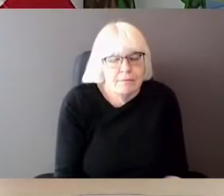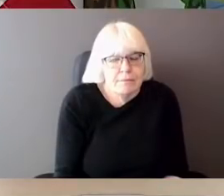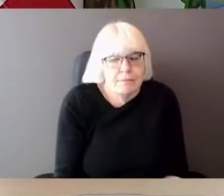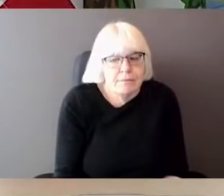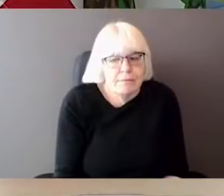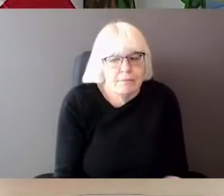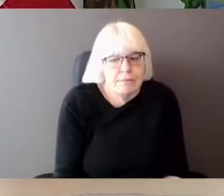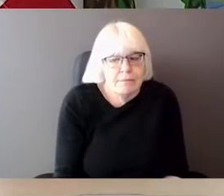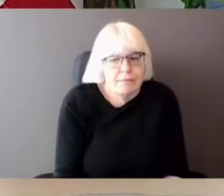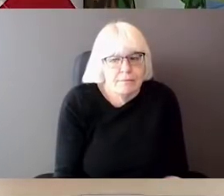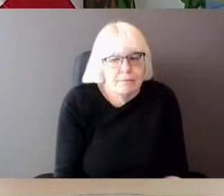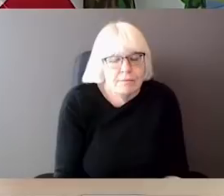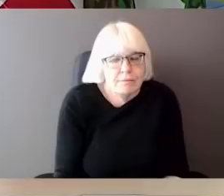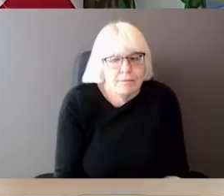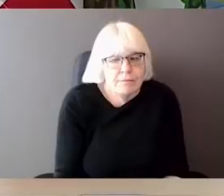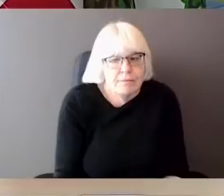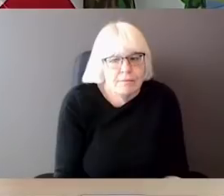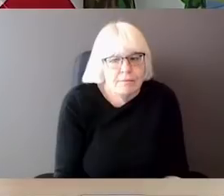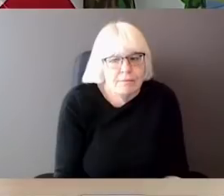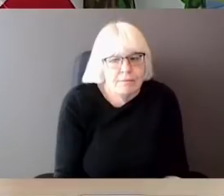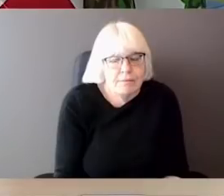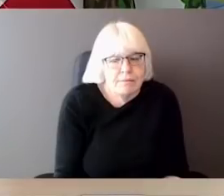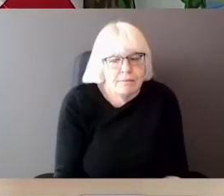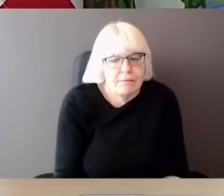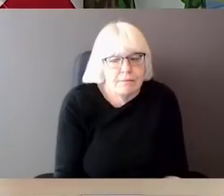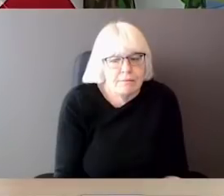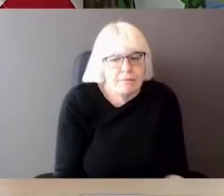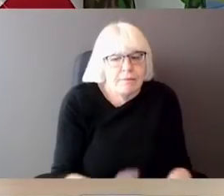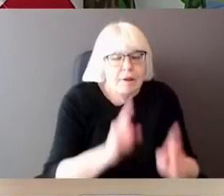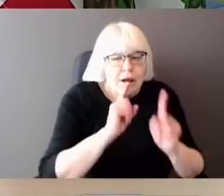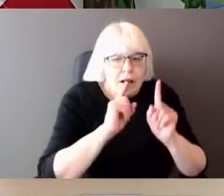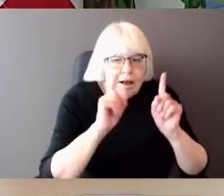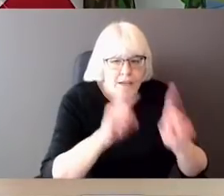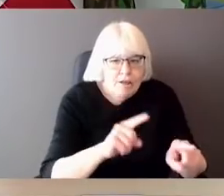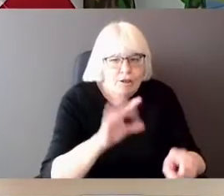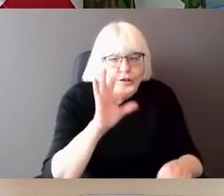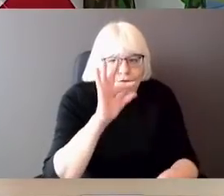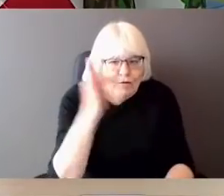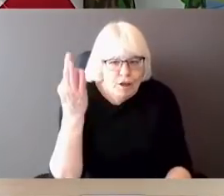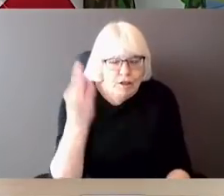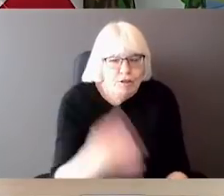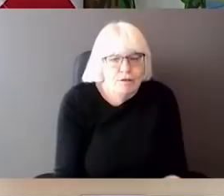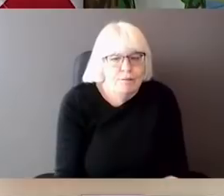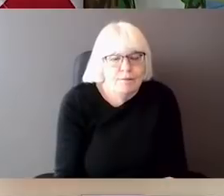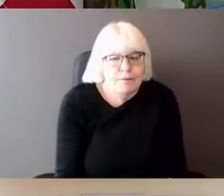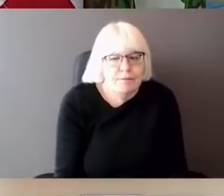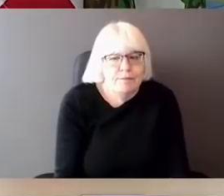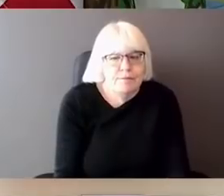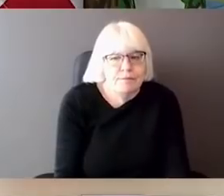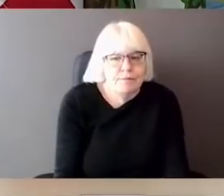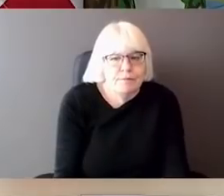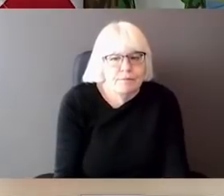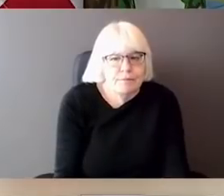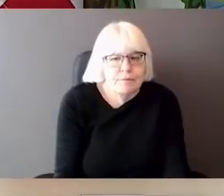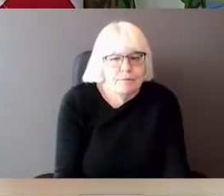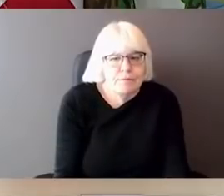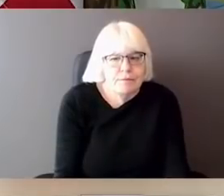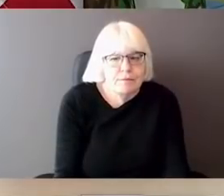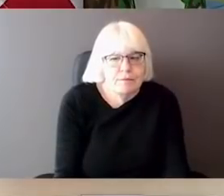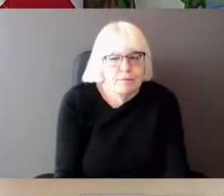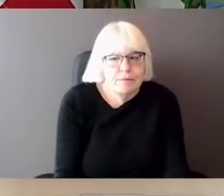écoles? Bonjour et merci pour la question parce que vraiment, les détails à propos